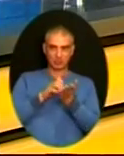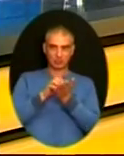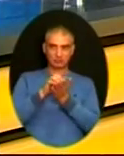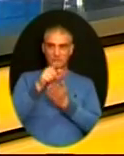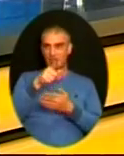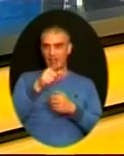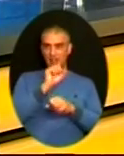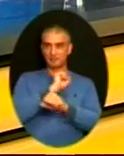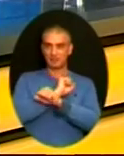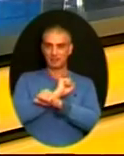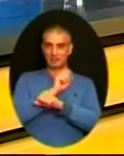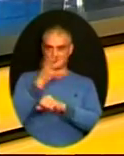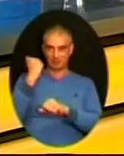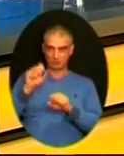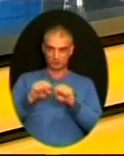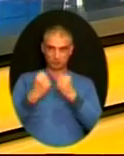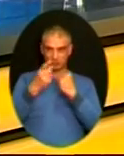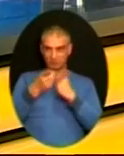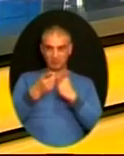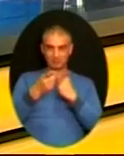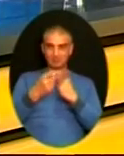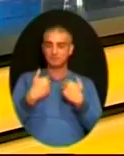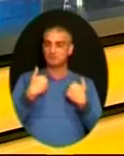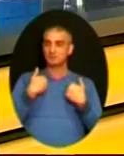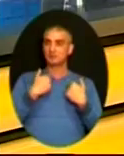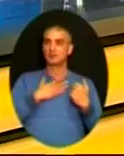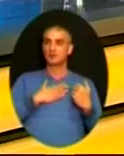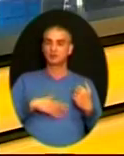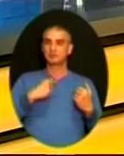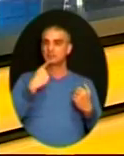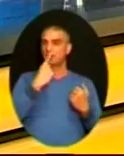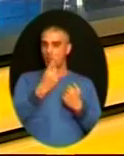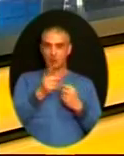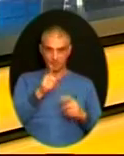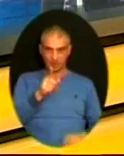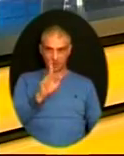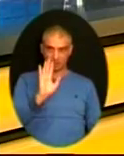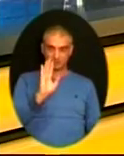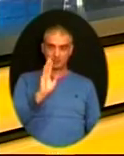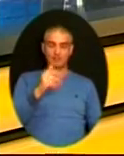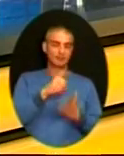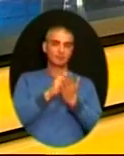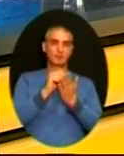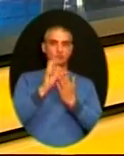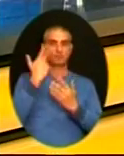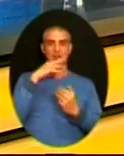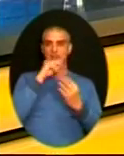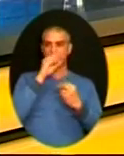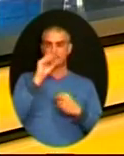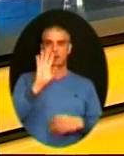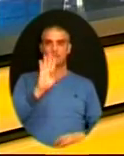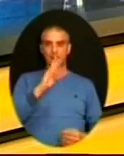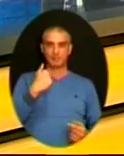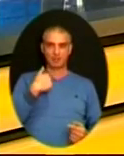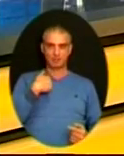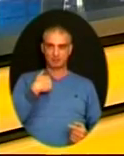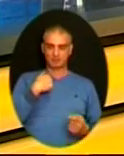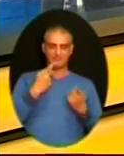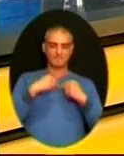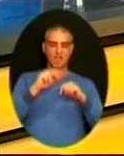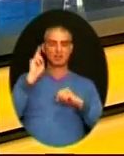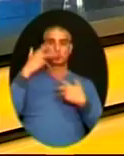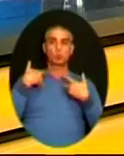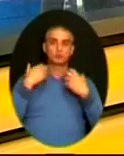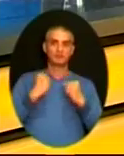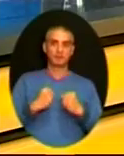האלה? אותך היו שוברים? אני רוצה משהו לומר לך, כהמשך למה שדיברתם על ביבי. אני בוועדת חוץ